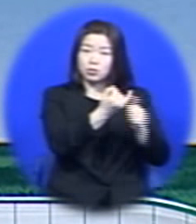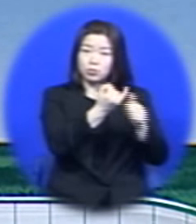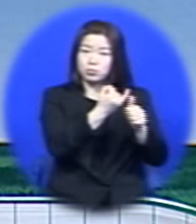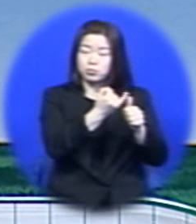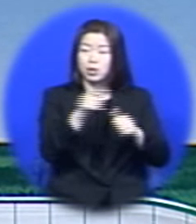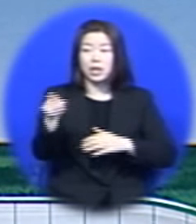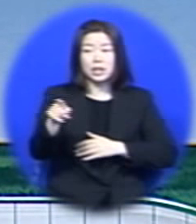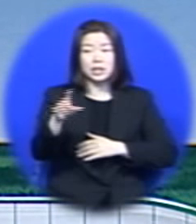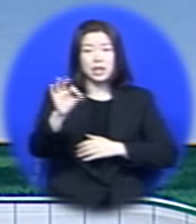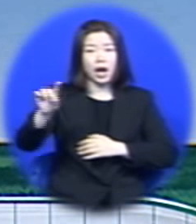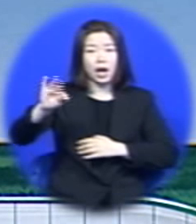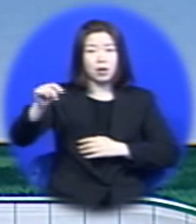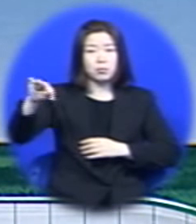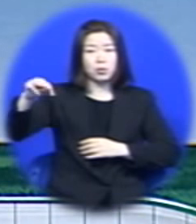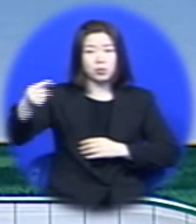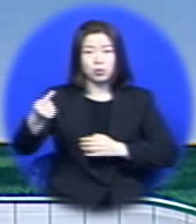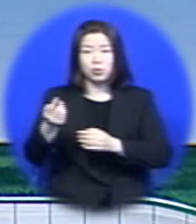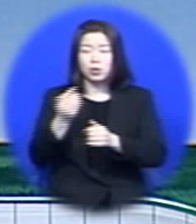섬겨주었기 때문에